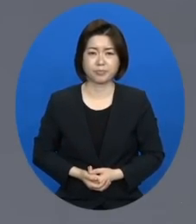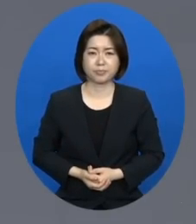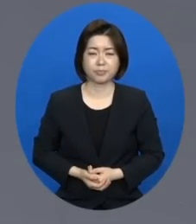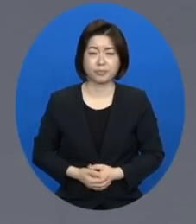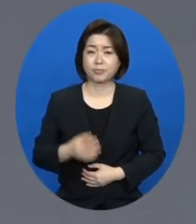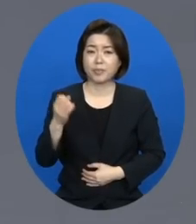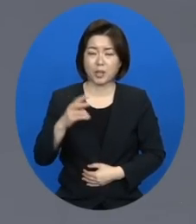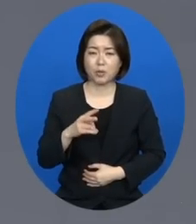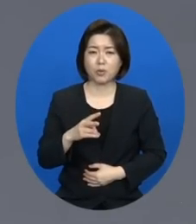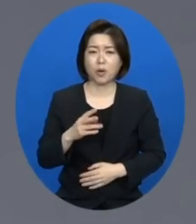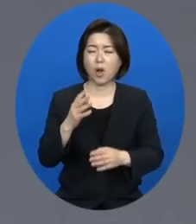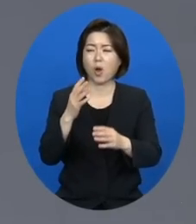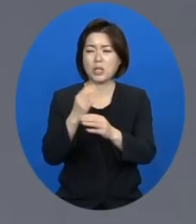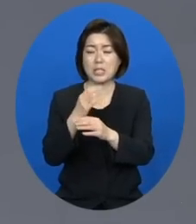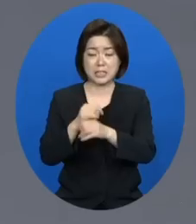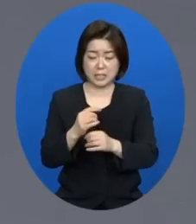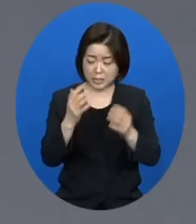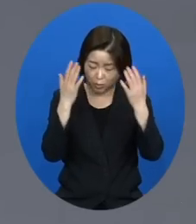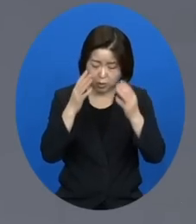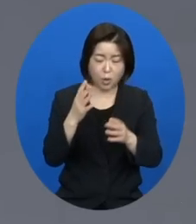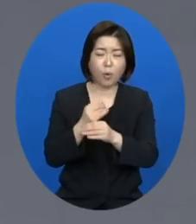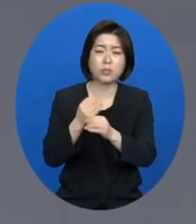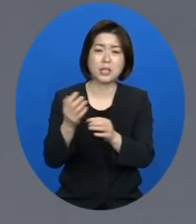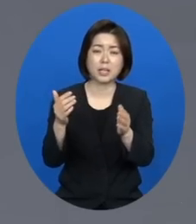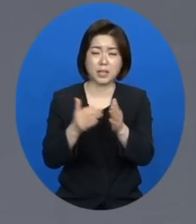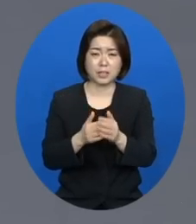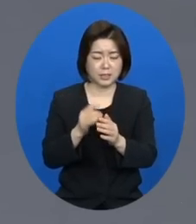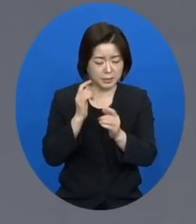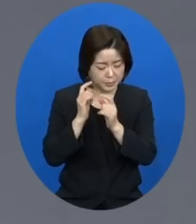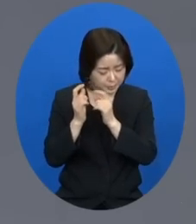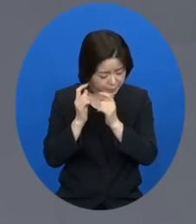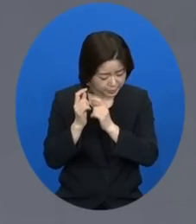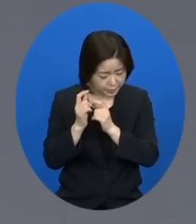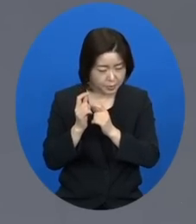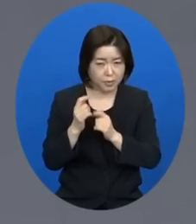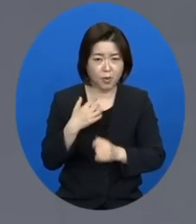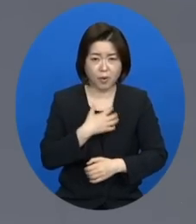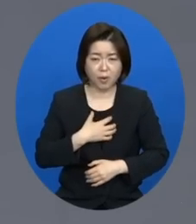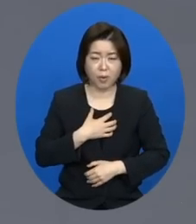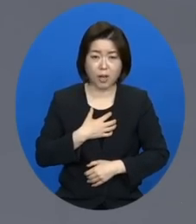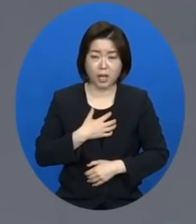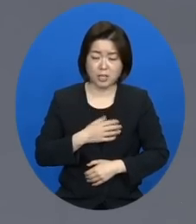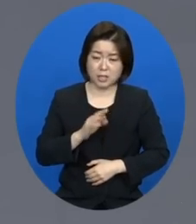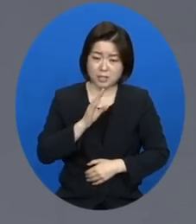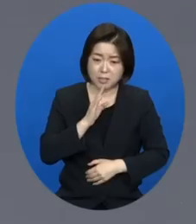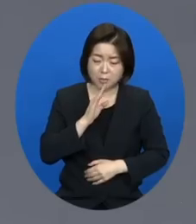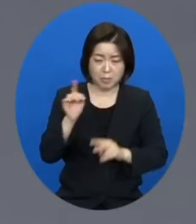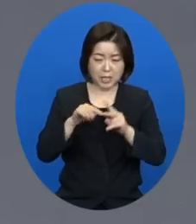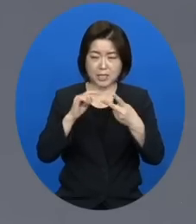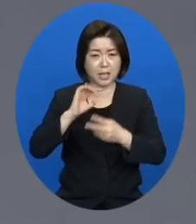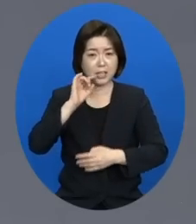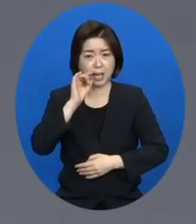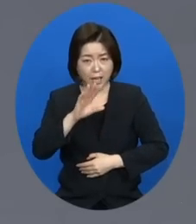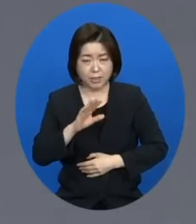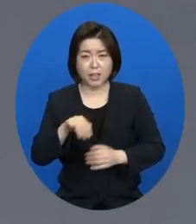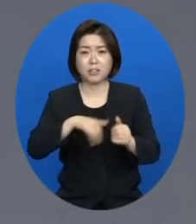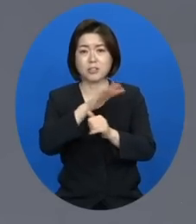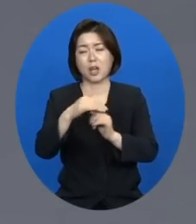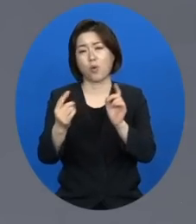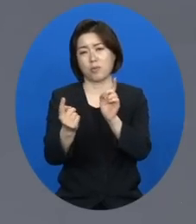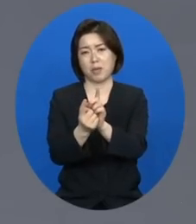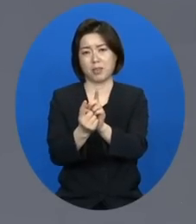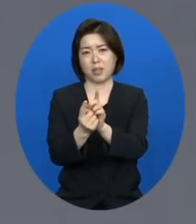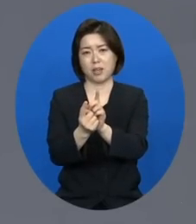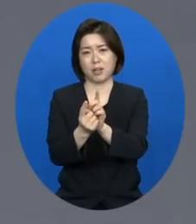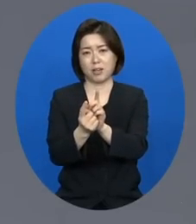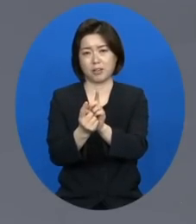그의 고난이 언제까지인가 그가 고민을 하면서, 하지만 너무나 이해할 수 없는 상황을 맞이하게 되는 거예요. 제가